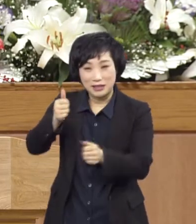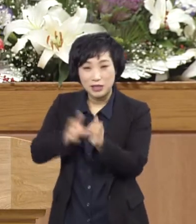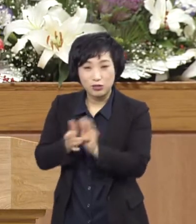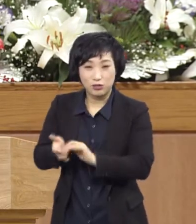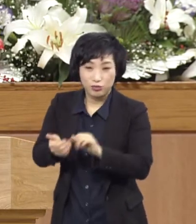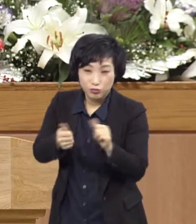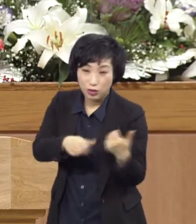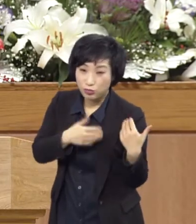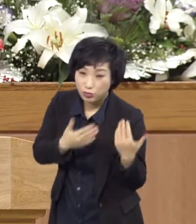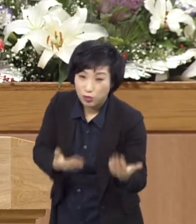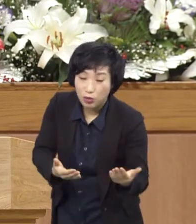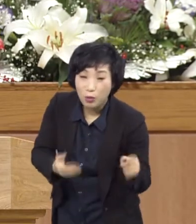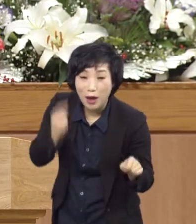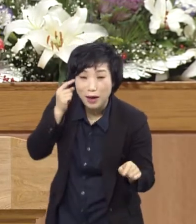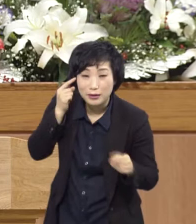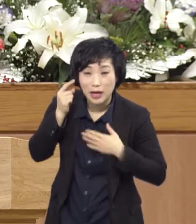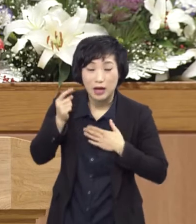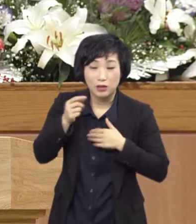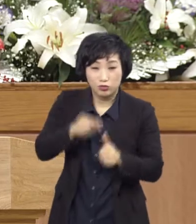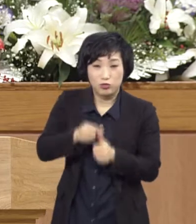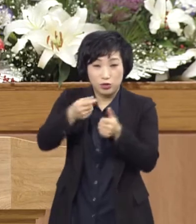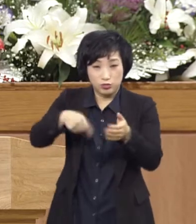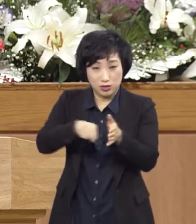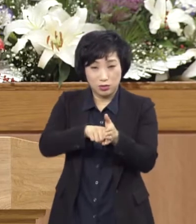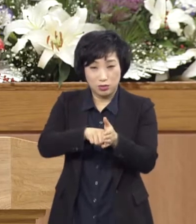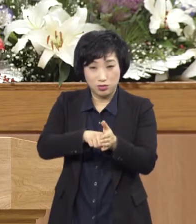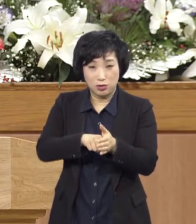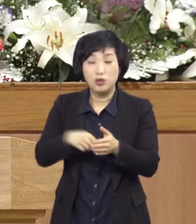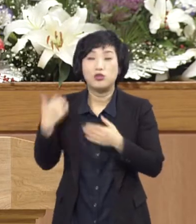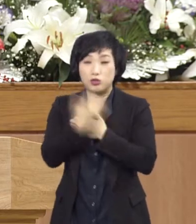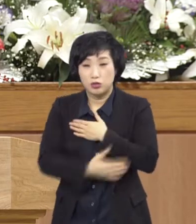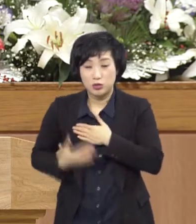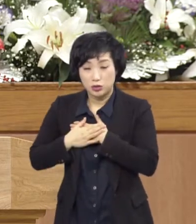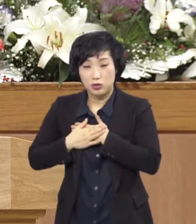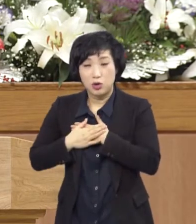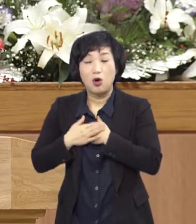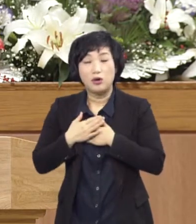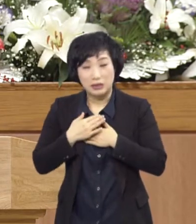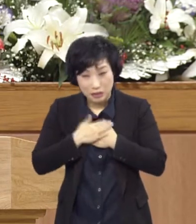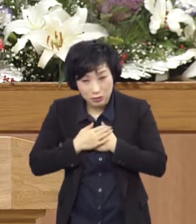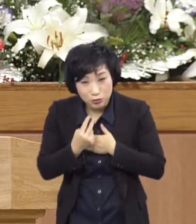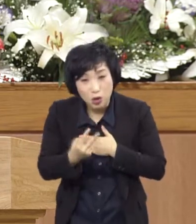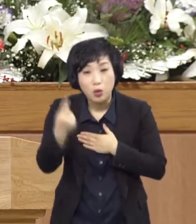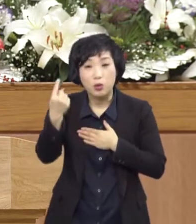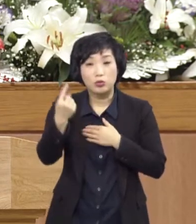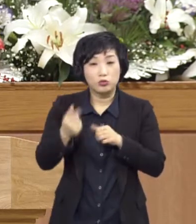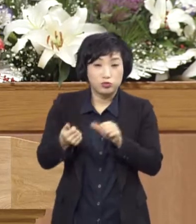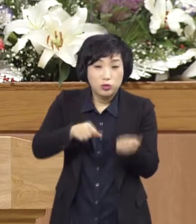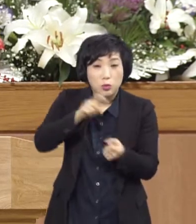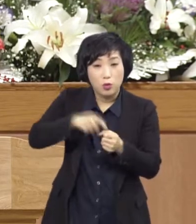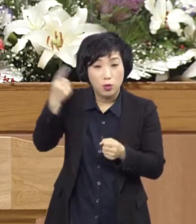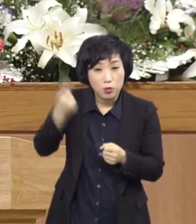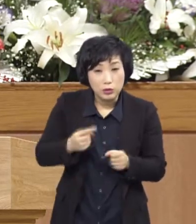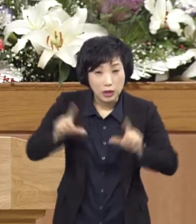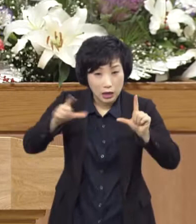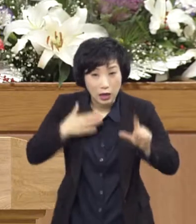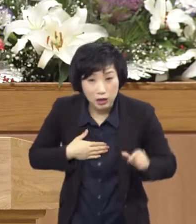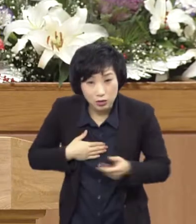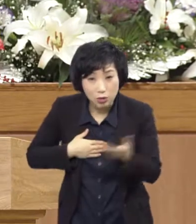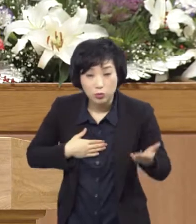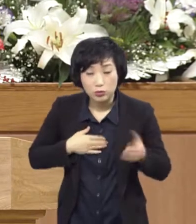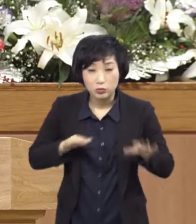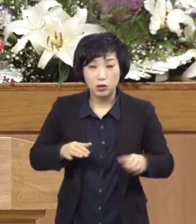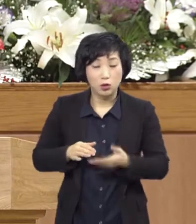죽여서 나를 구원하려고 육신을 입고 고의적으로 죽으러 오신 이날 감사 없이